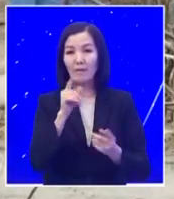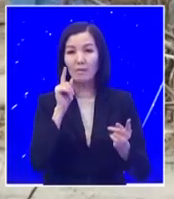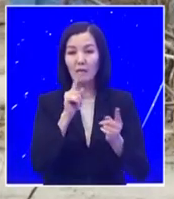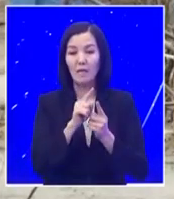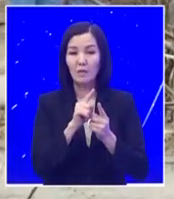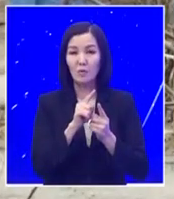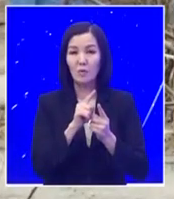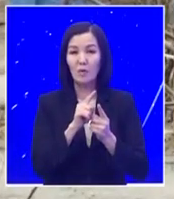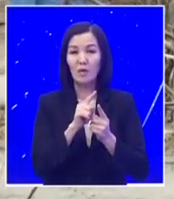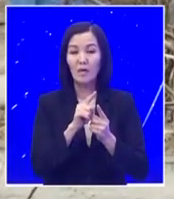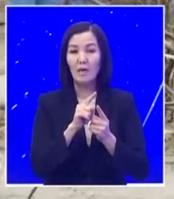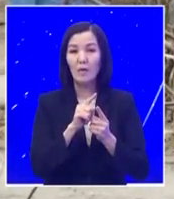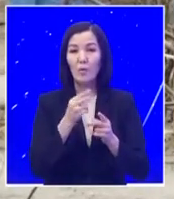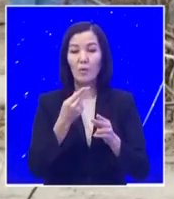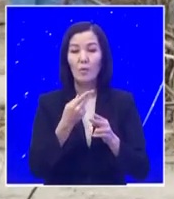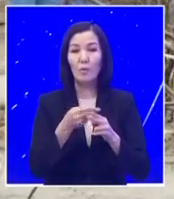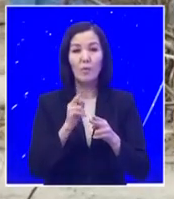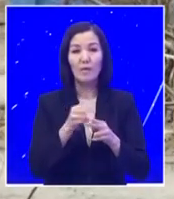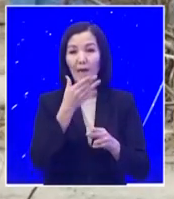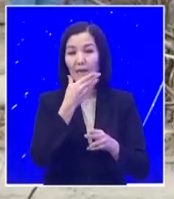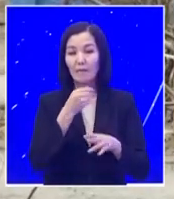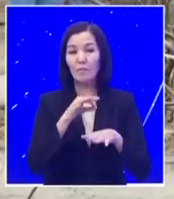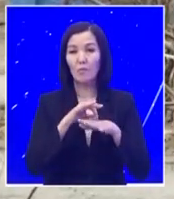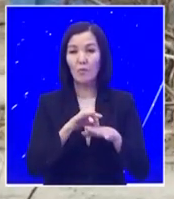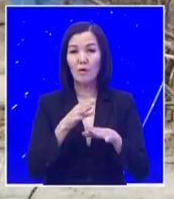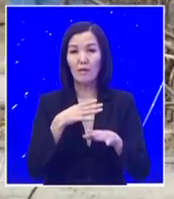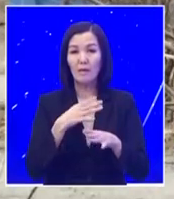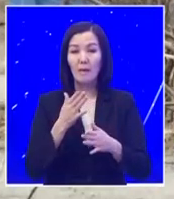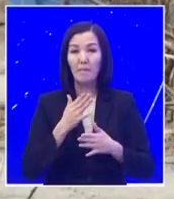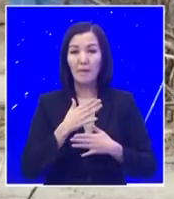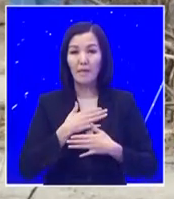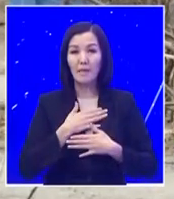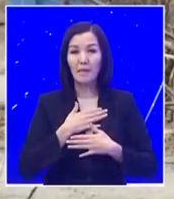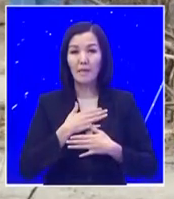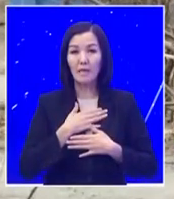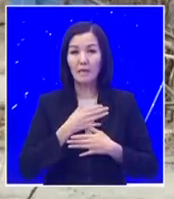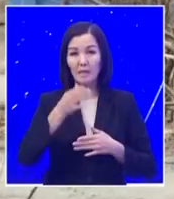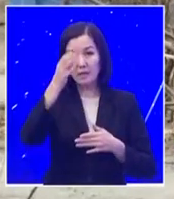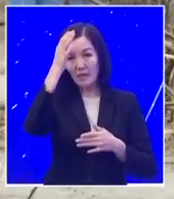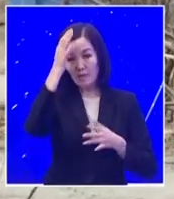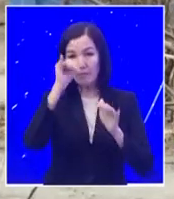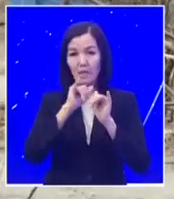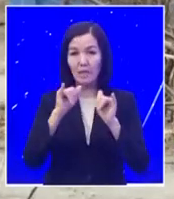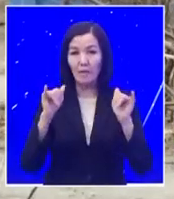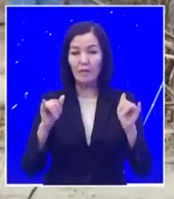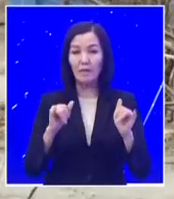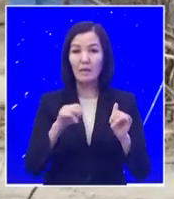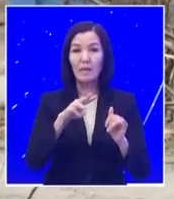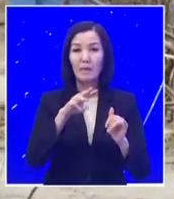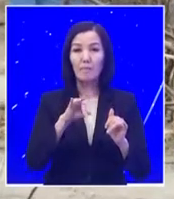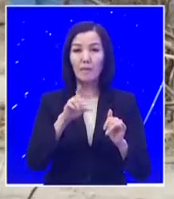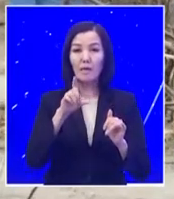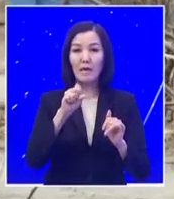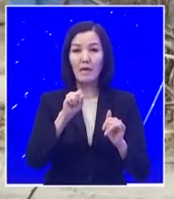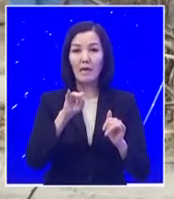әдемі суреттелген. Және Абайдың айтатын сөз бар, менің көзімді ашқан Михайлс деп. Бұл жерде Абайдың